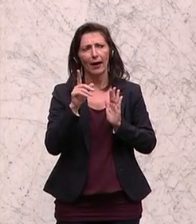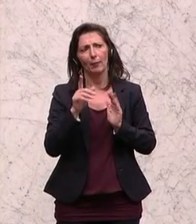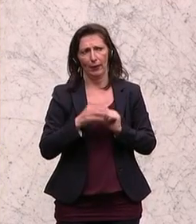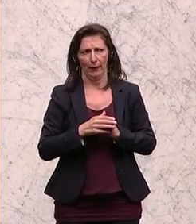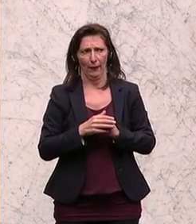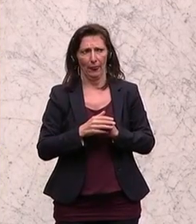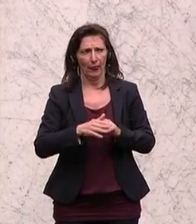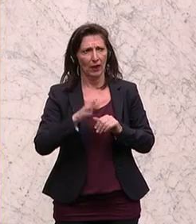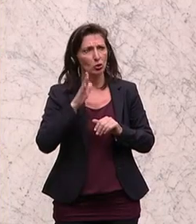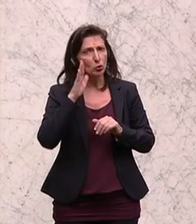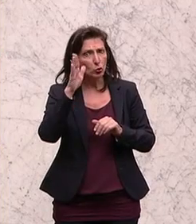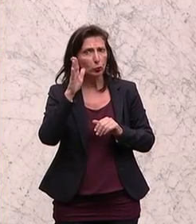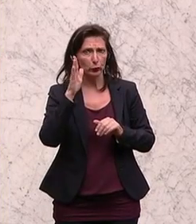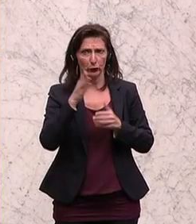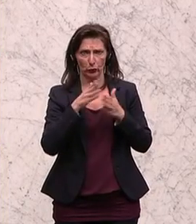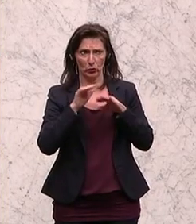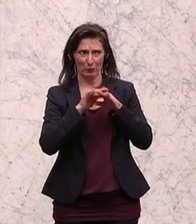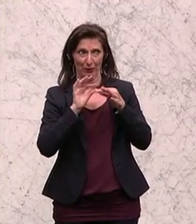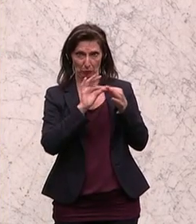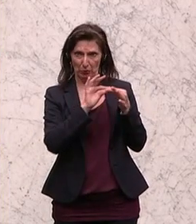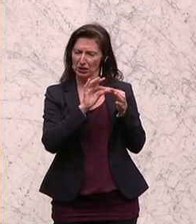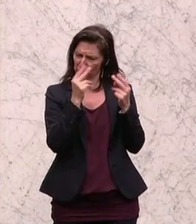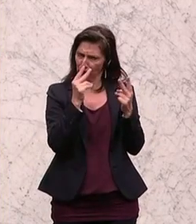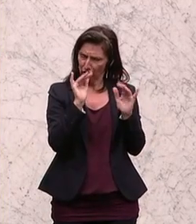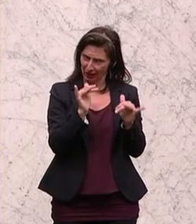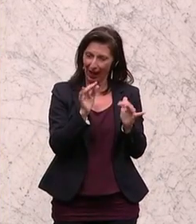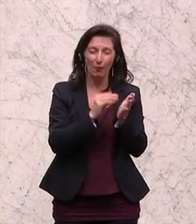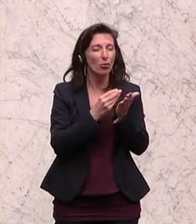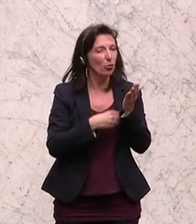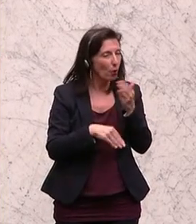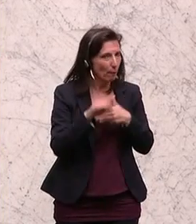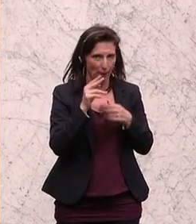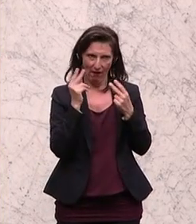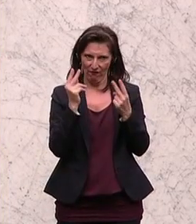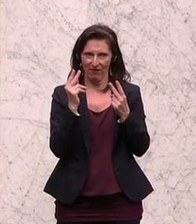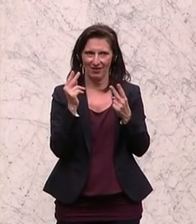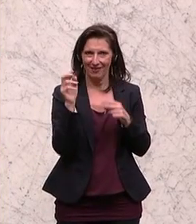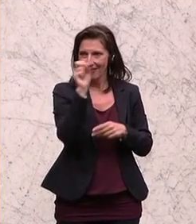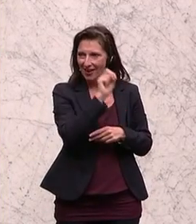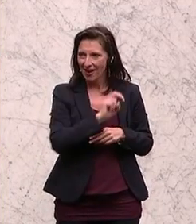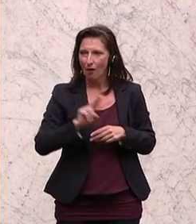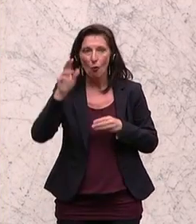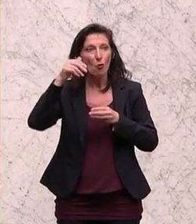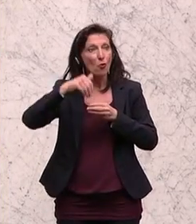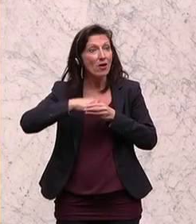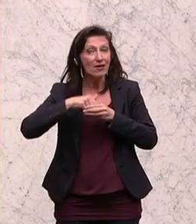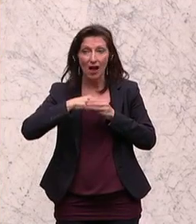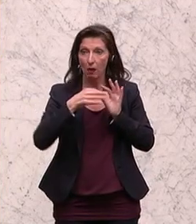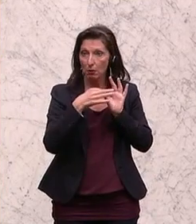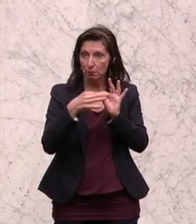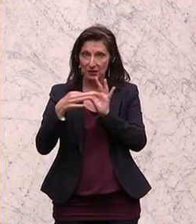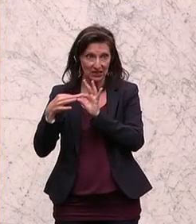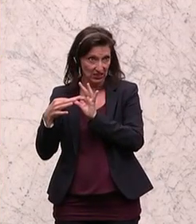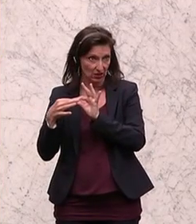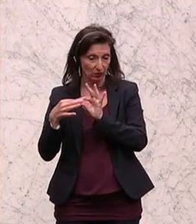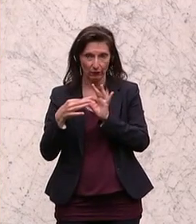die zukünftigen Beziehungen zu den Briten ist die Frage unserer Beziehungen innerhalb der EU. Wir haben den Brexit, und das